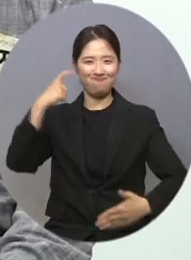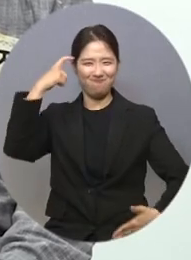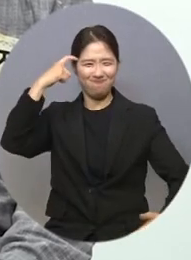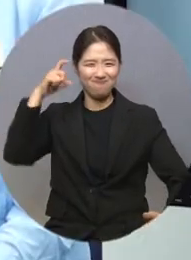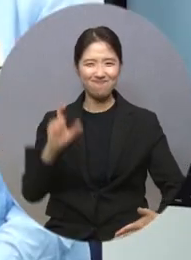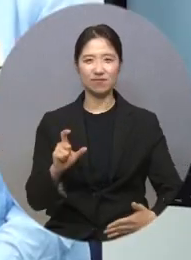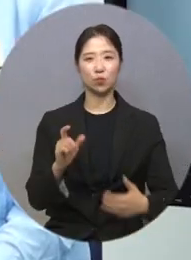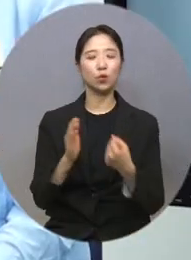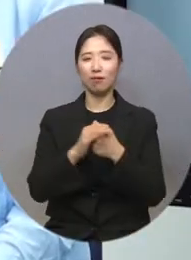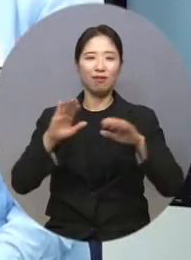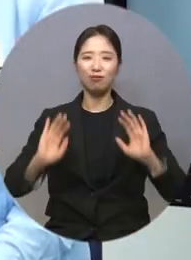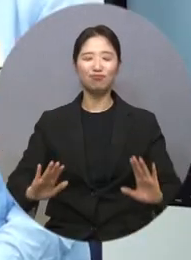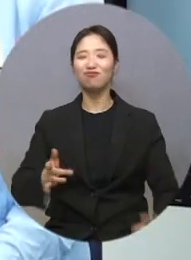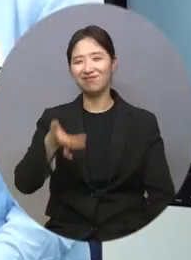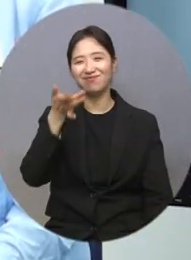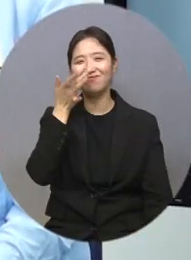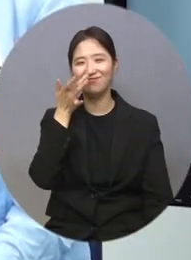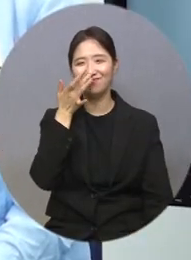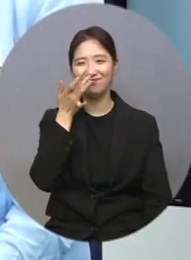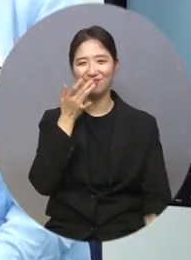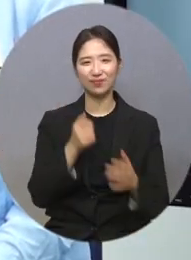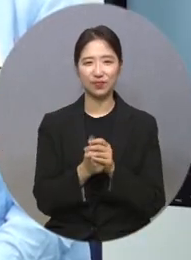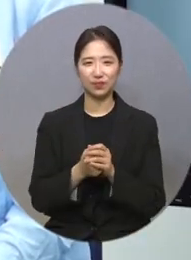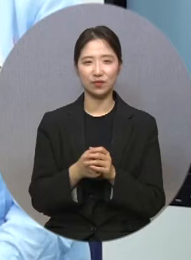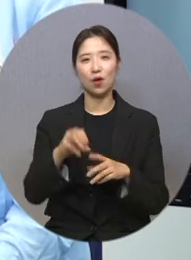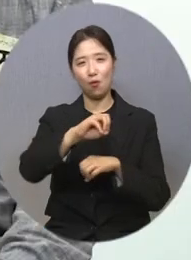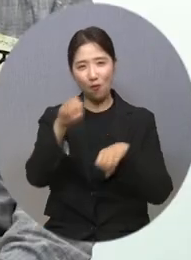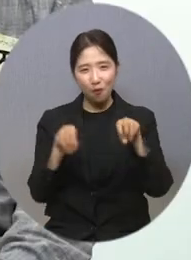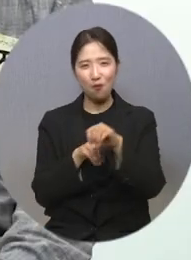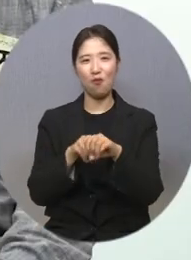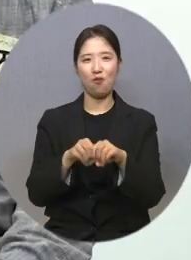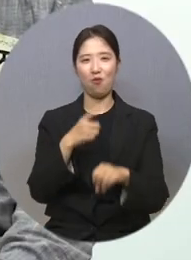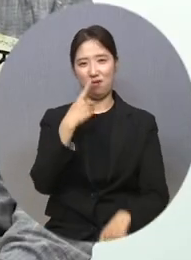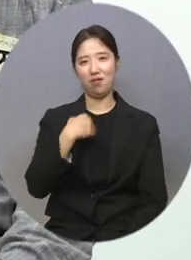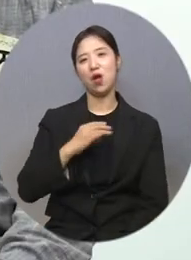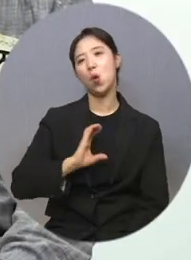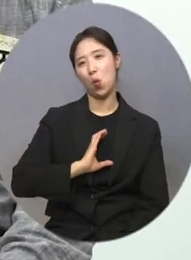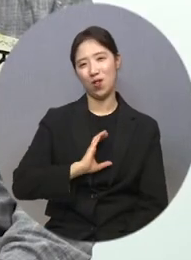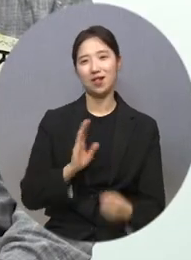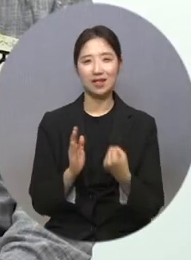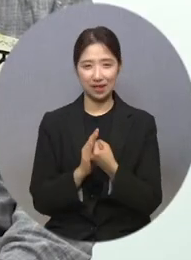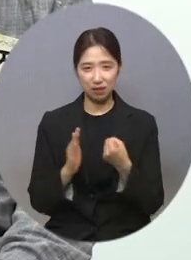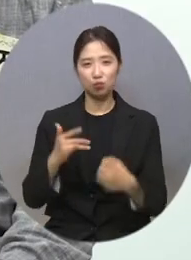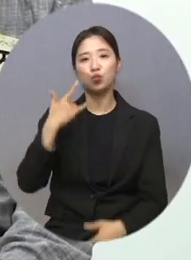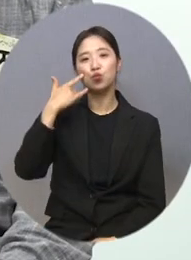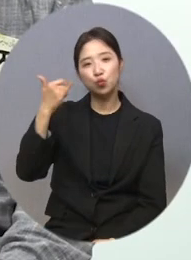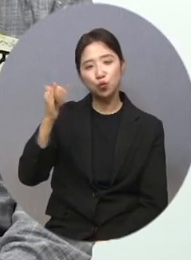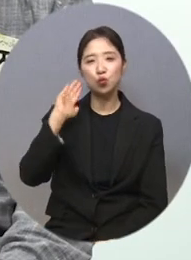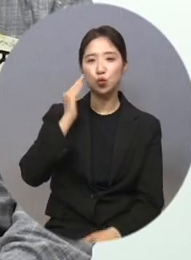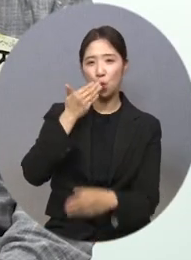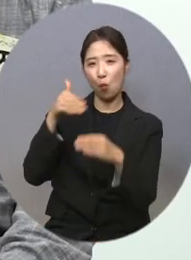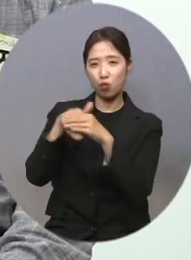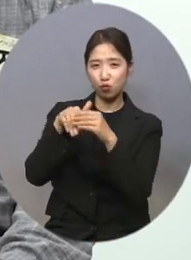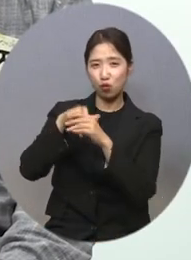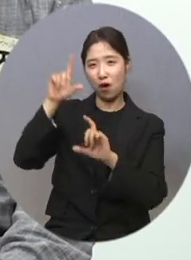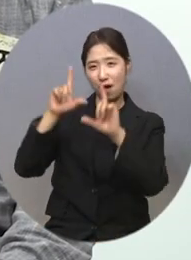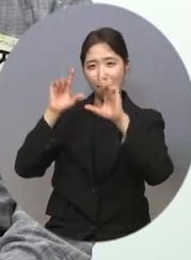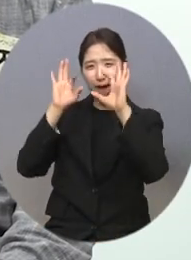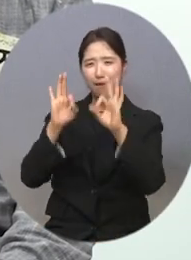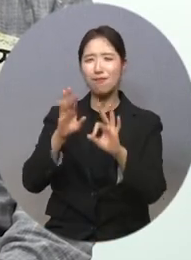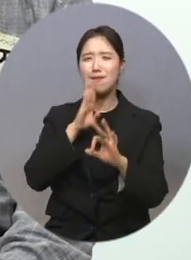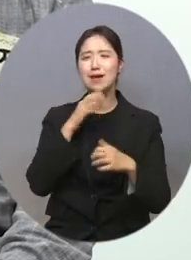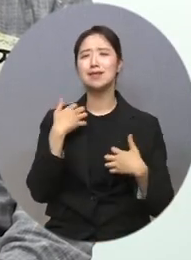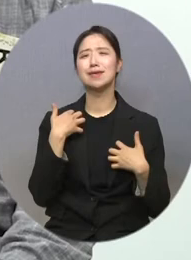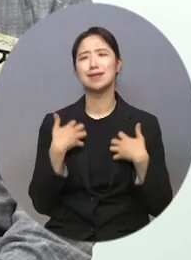돼서 이제는 전혀 그런 게 없고 오히려 이제 코다라서 부모님의 농문화 같은 거를 되게 재밌게